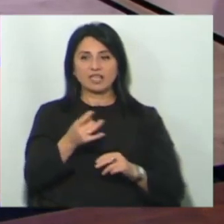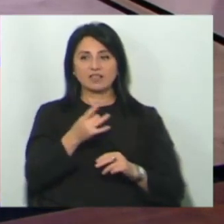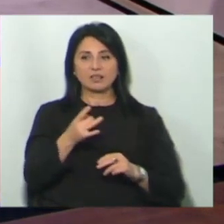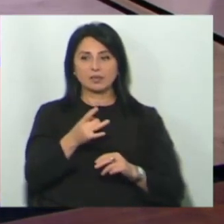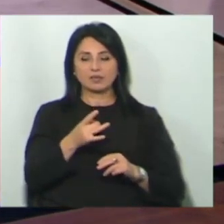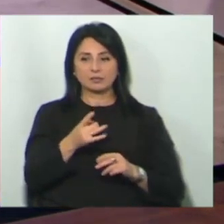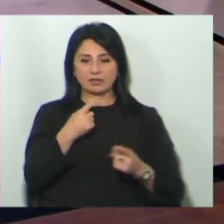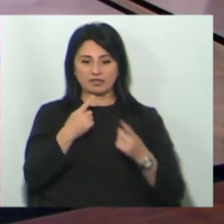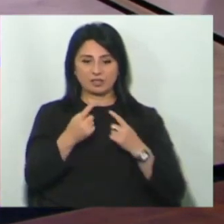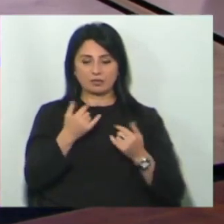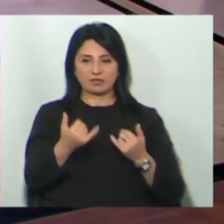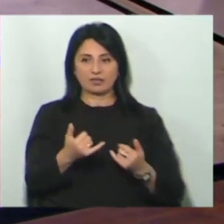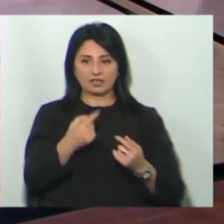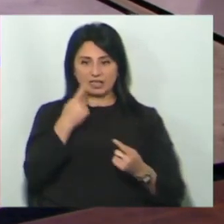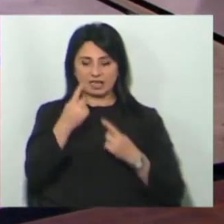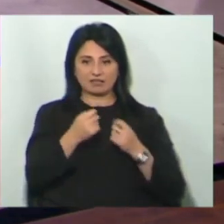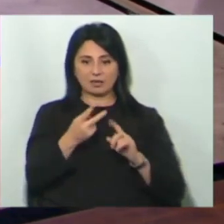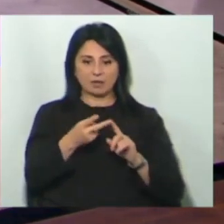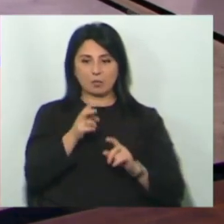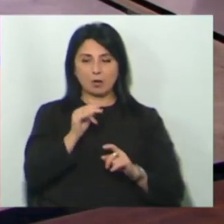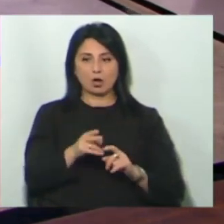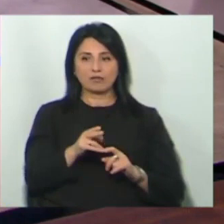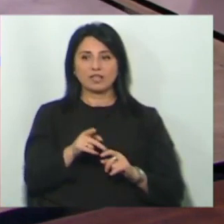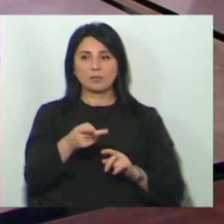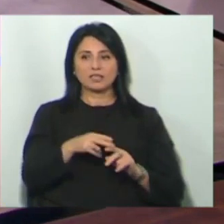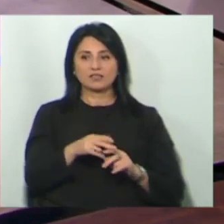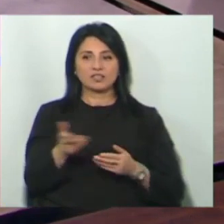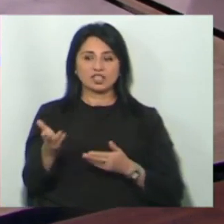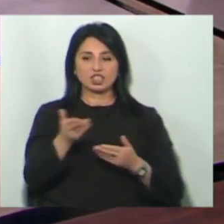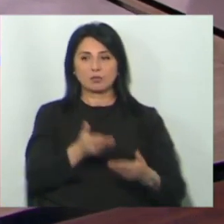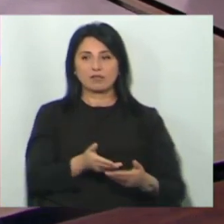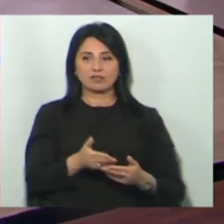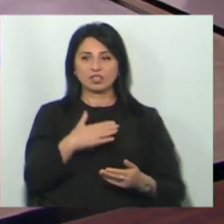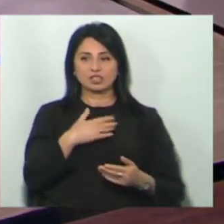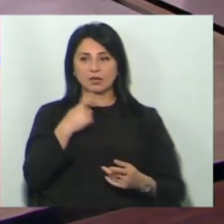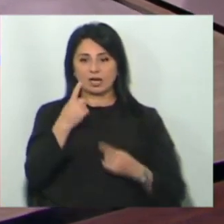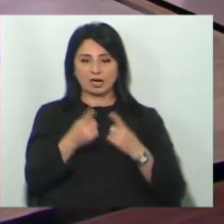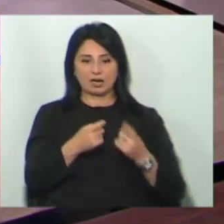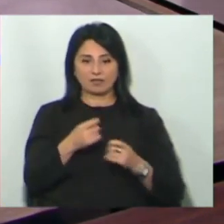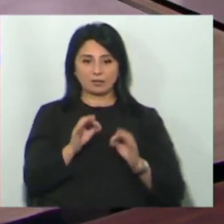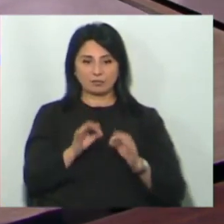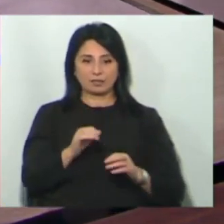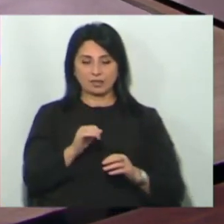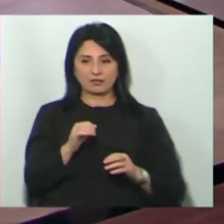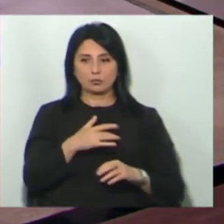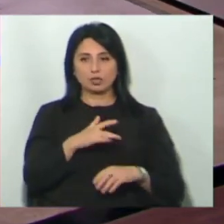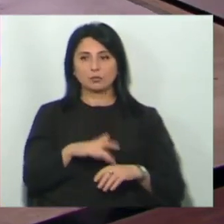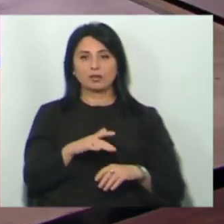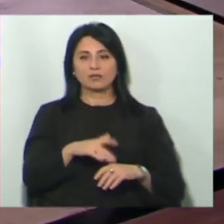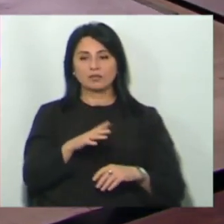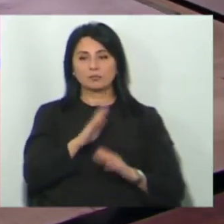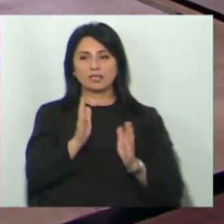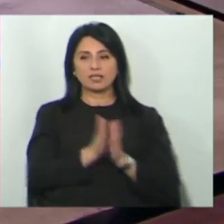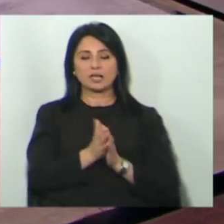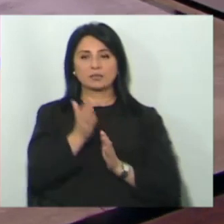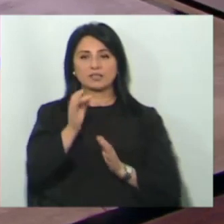ერთხელ ვისაუბრებთ ჩვენ ახლა გადაცემის მეორე ბლოკში და ამისათვის შემოგვერთდება ჩვენი გადაცემის მართლაც მეგობარი და გულშემატკივარი